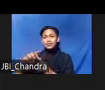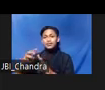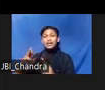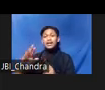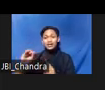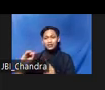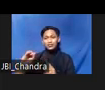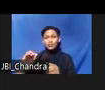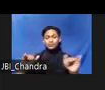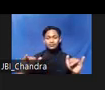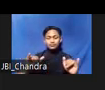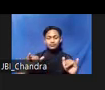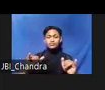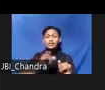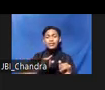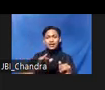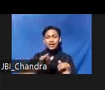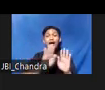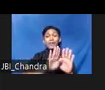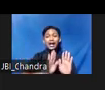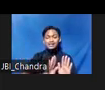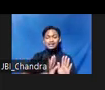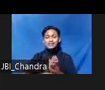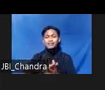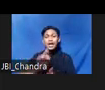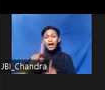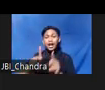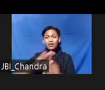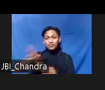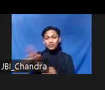semua sudah didownload ataupun sudah diinstal nanti